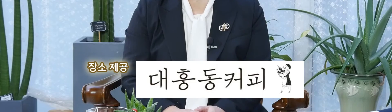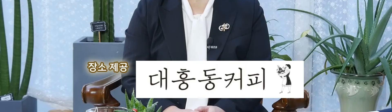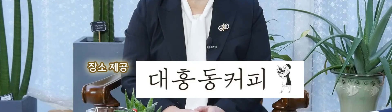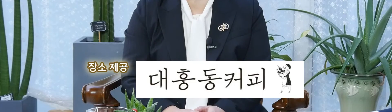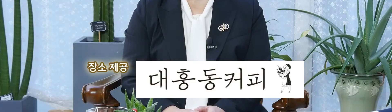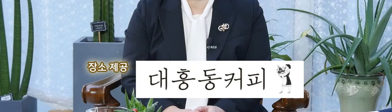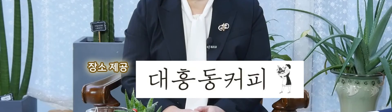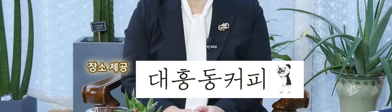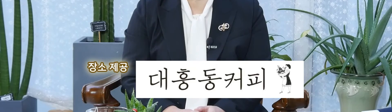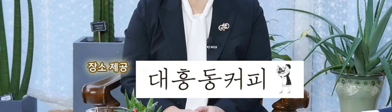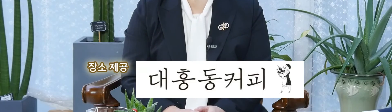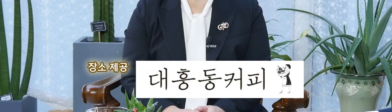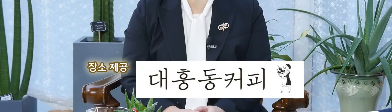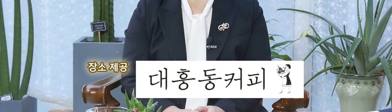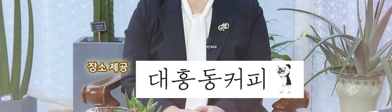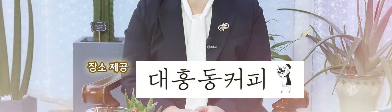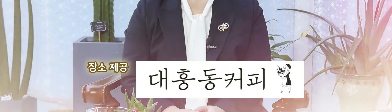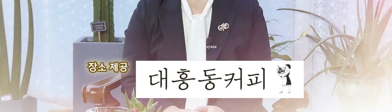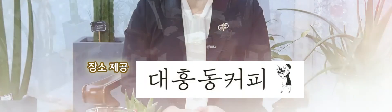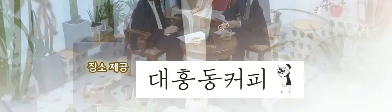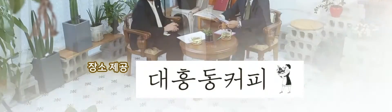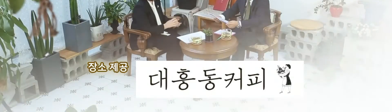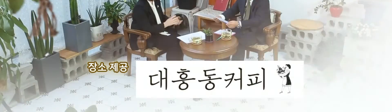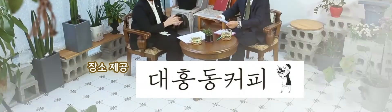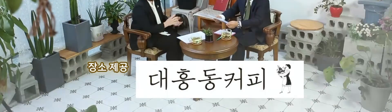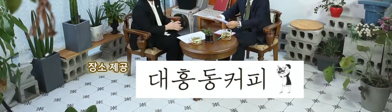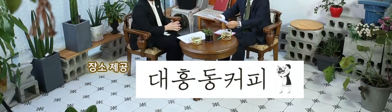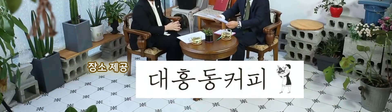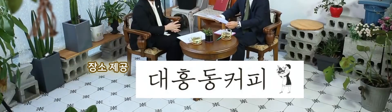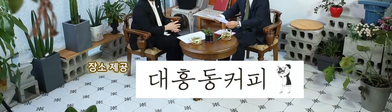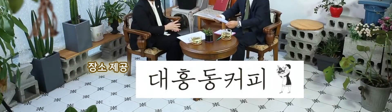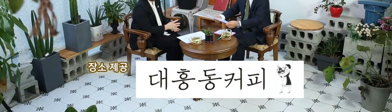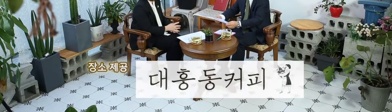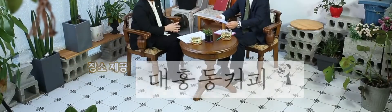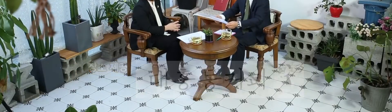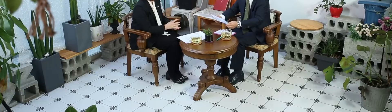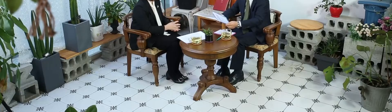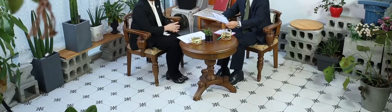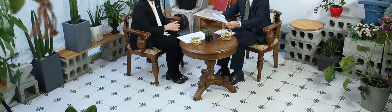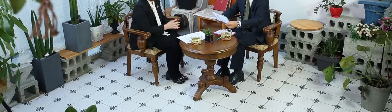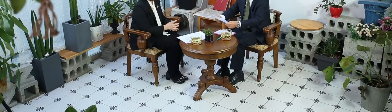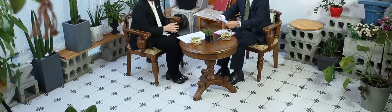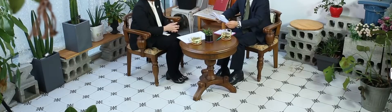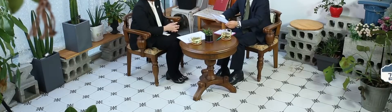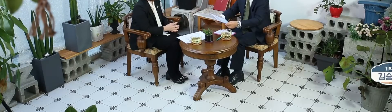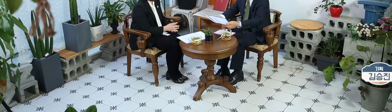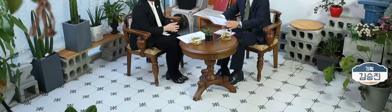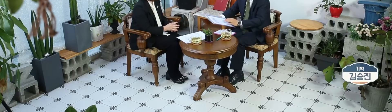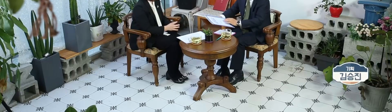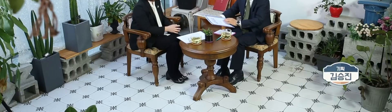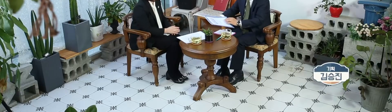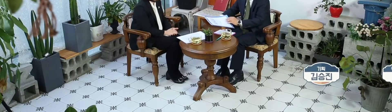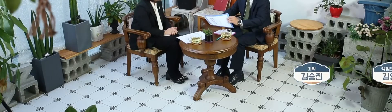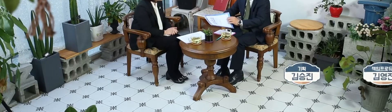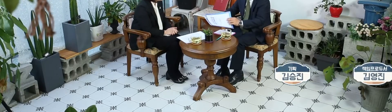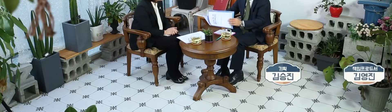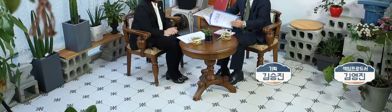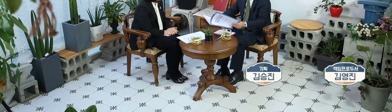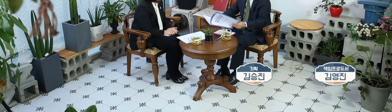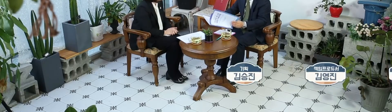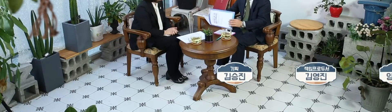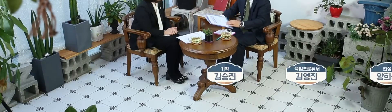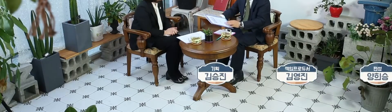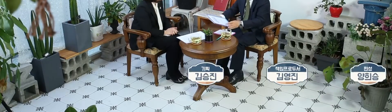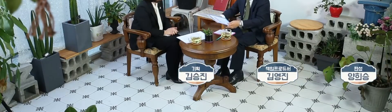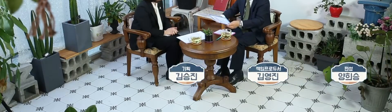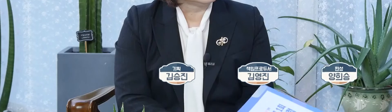산학협력단의 위수탁으로 운영되는 기관이에요. 대전의 가족의 변화에 따라서 가족들에게